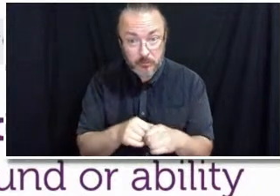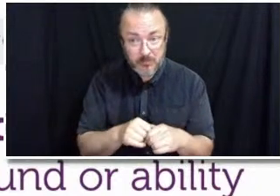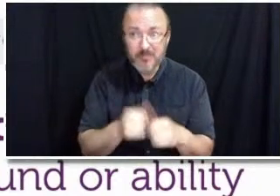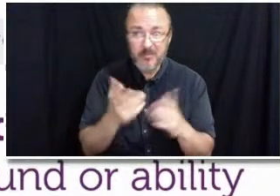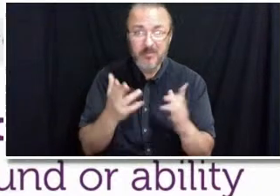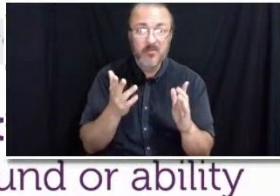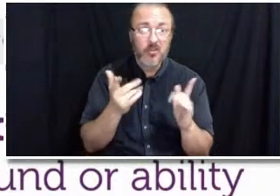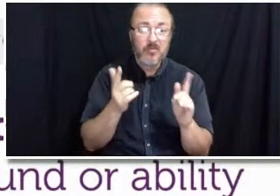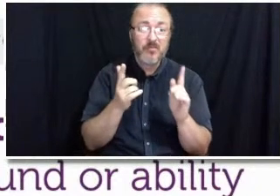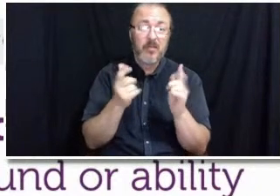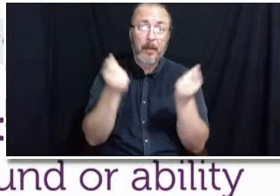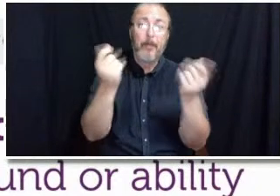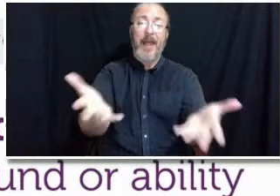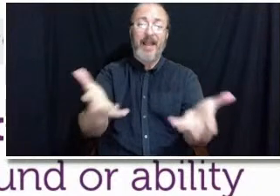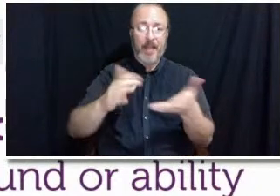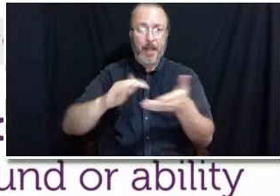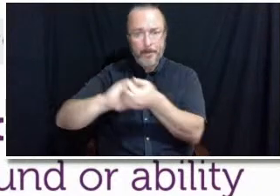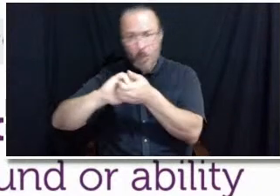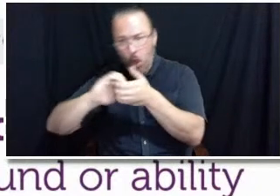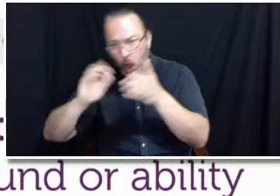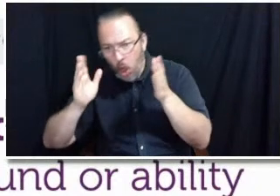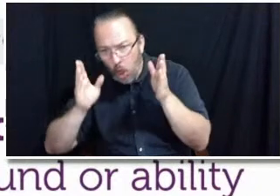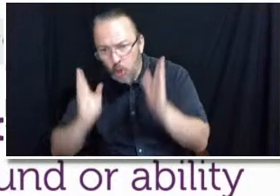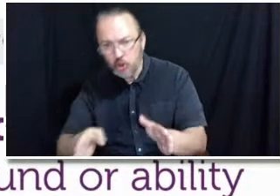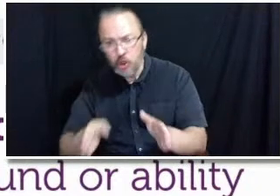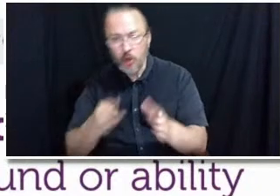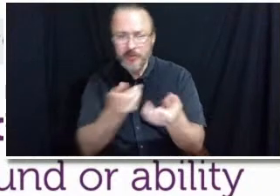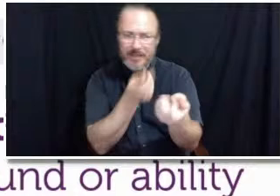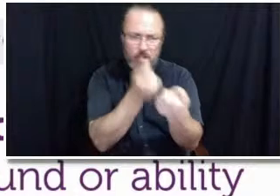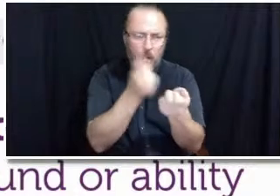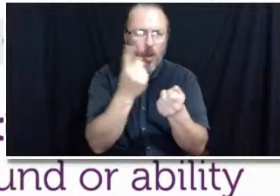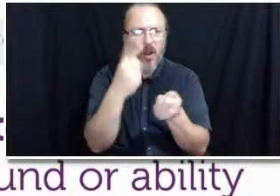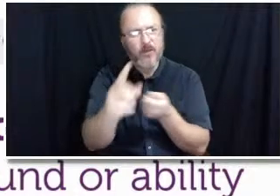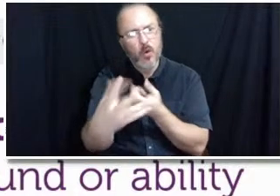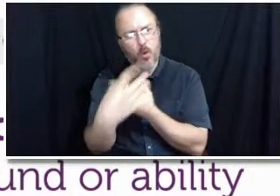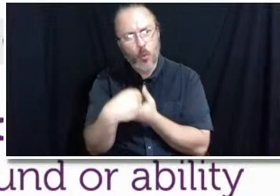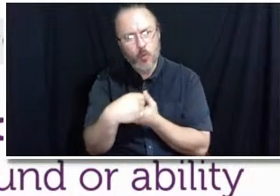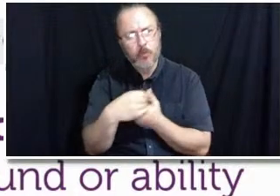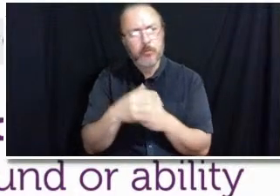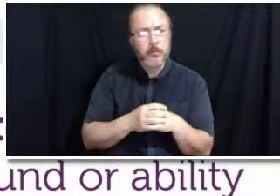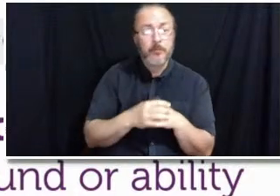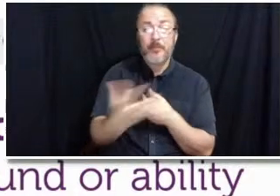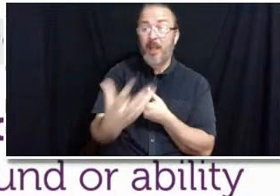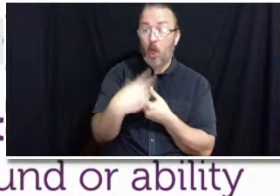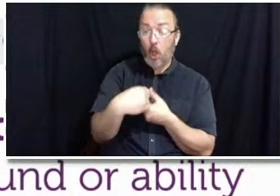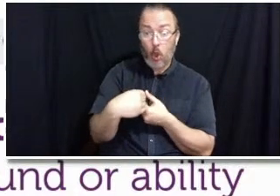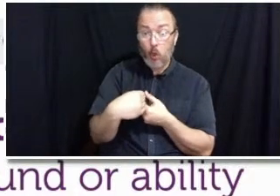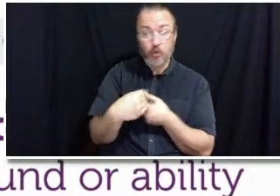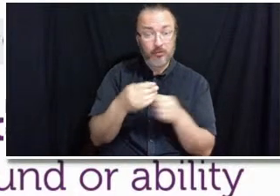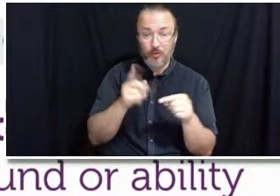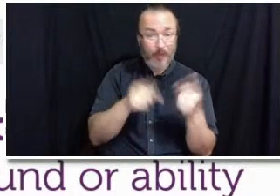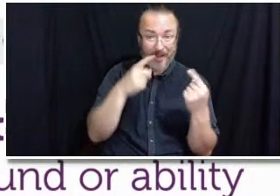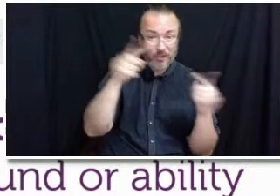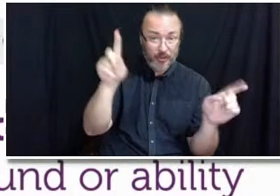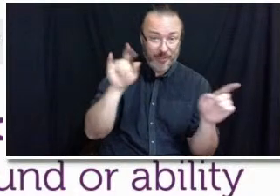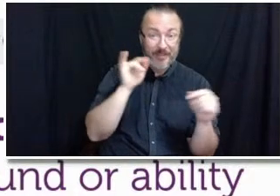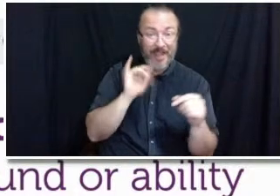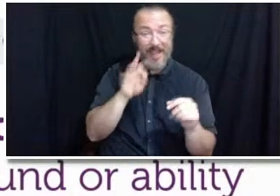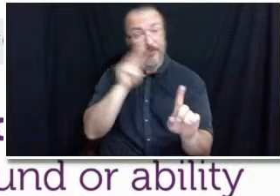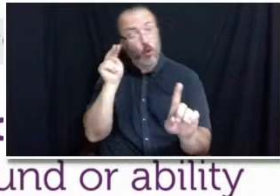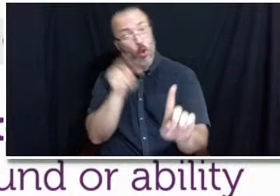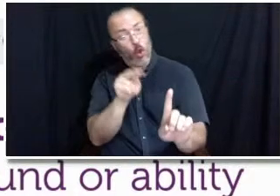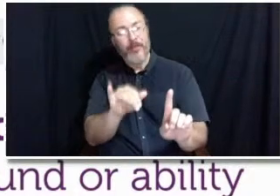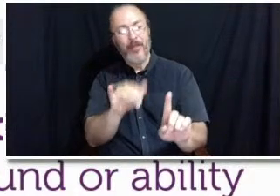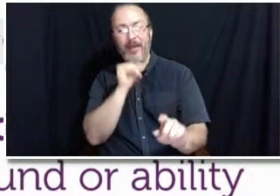vaste éventail de partenaires. Les défenseurs de l'inclusion ont appuyé cela. L'inclusion ne peut pas être réalisée si on pense